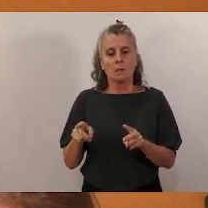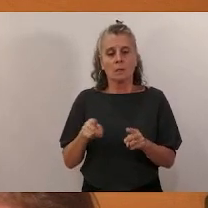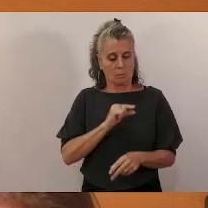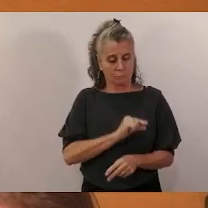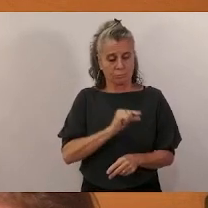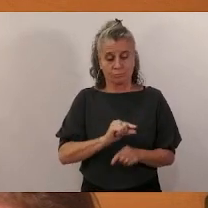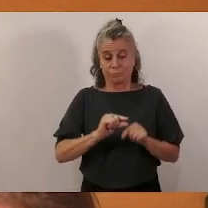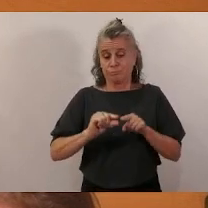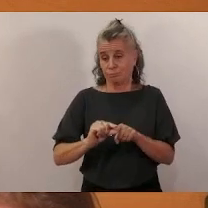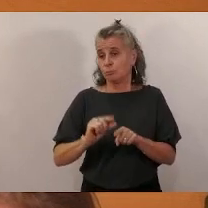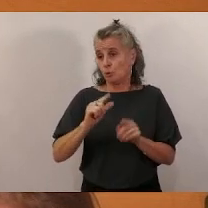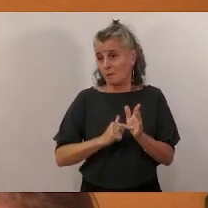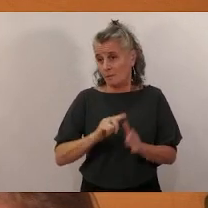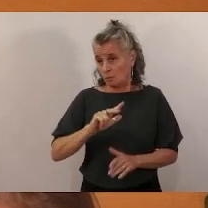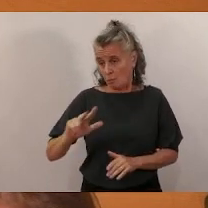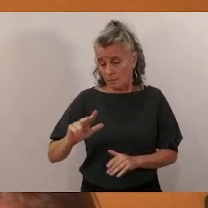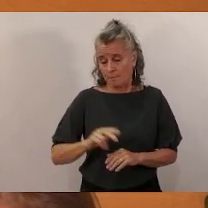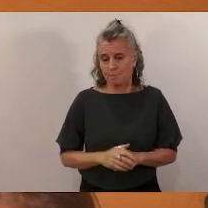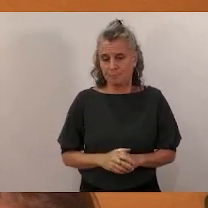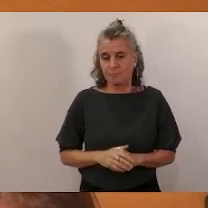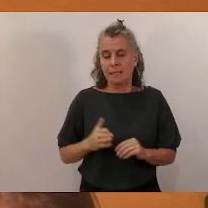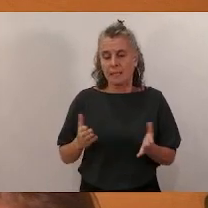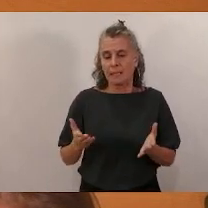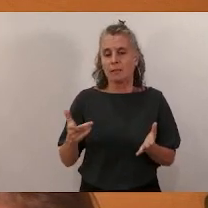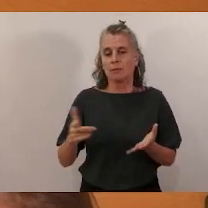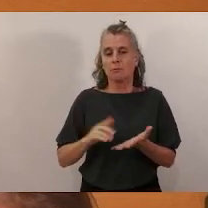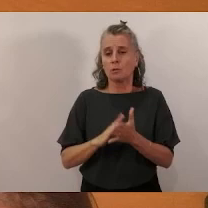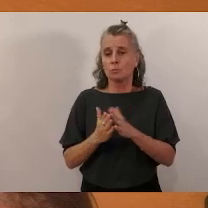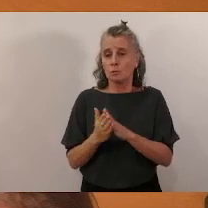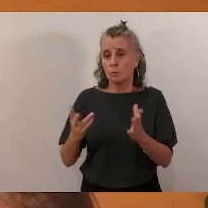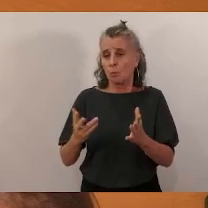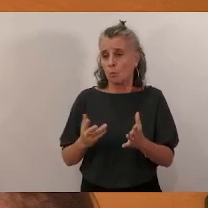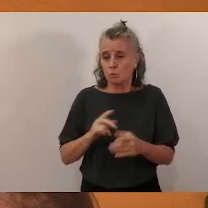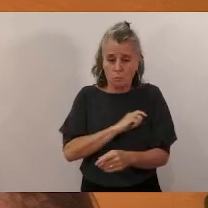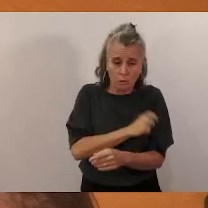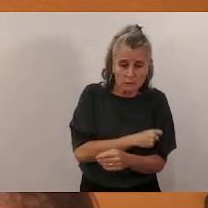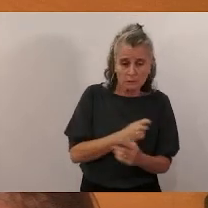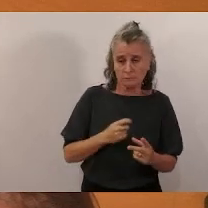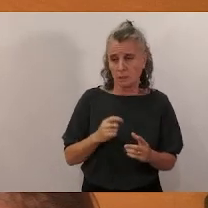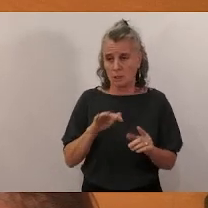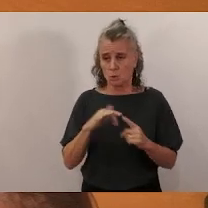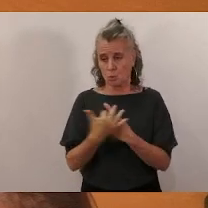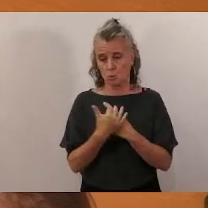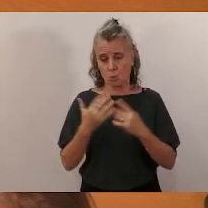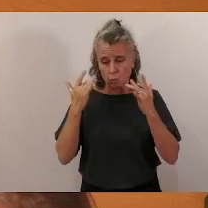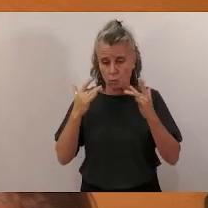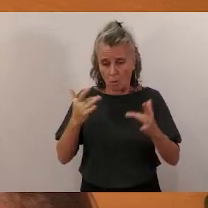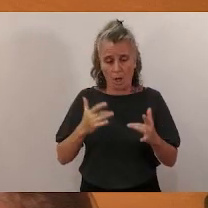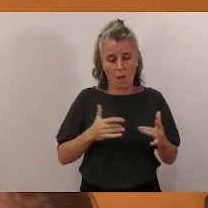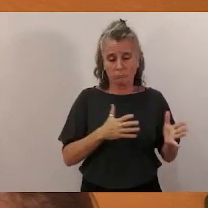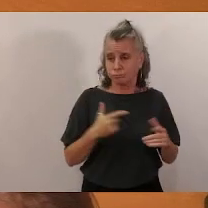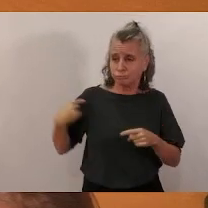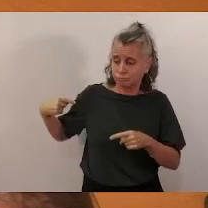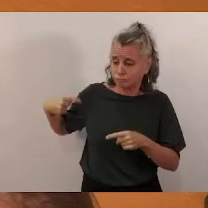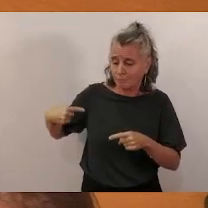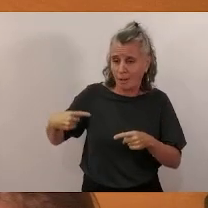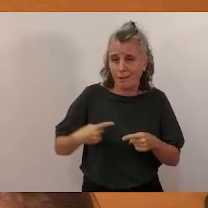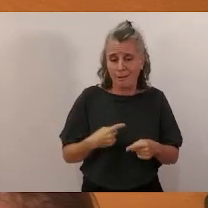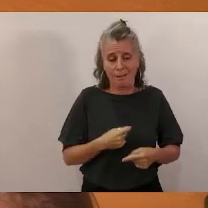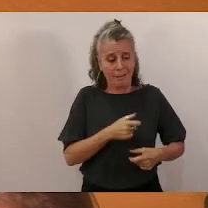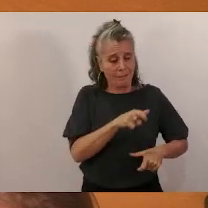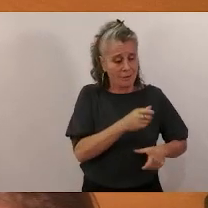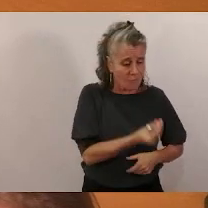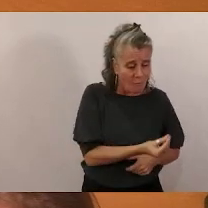projets socio-sportifs et socio-culturels, les projets visant à favoriser l'intergénérationnel, les manifestations, festivals et